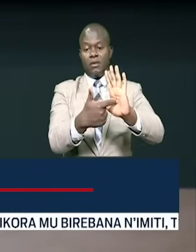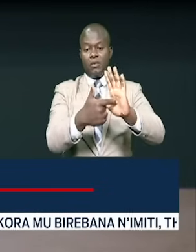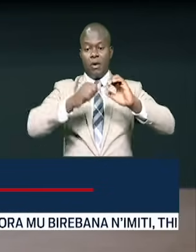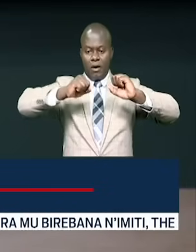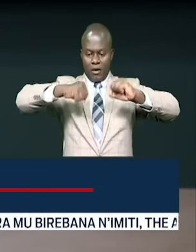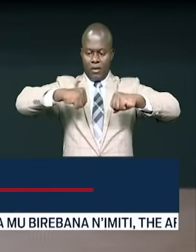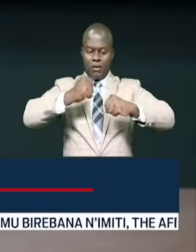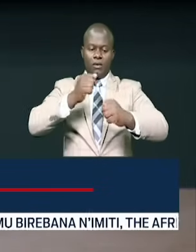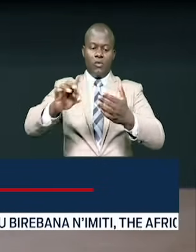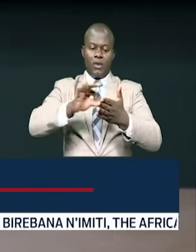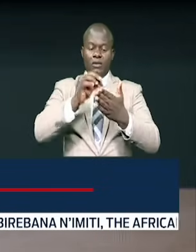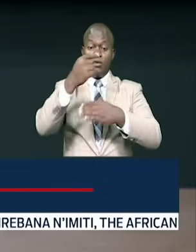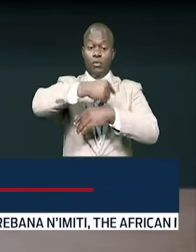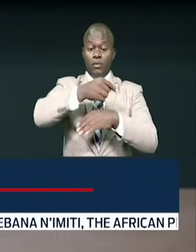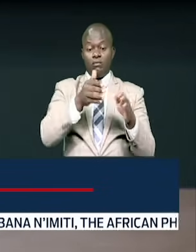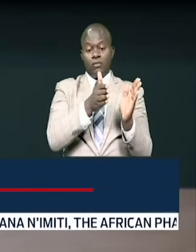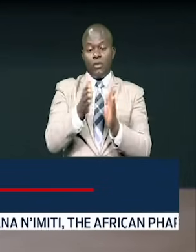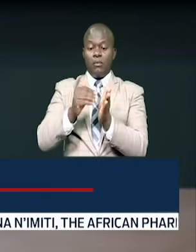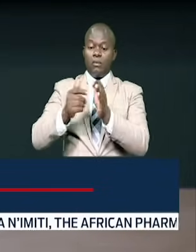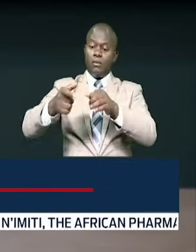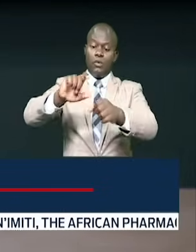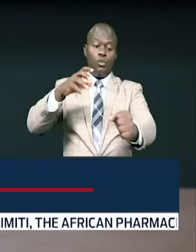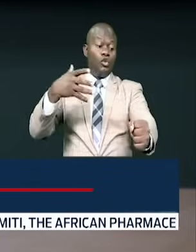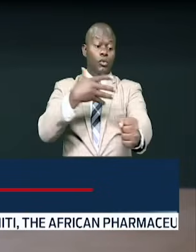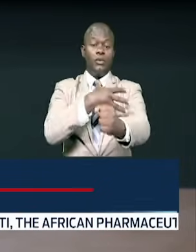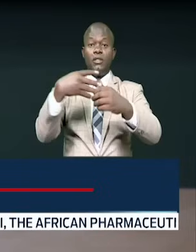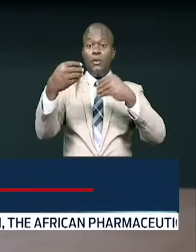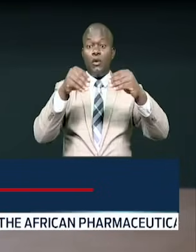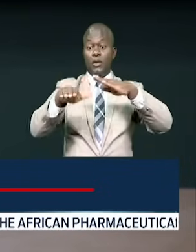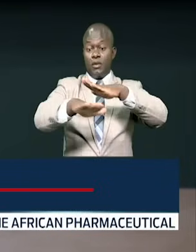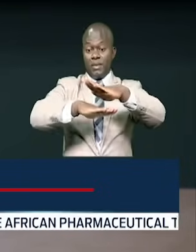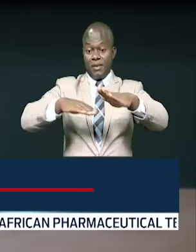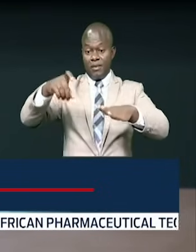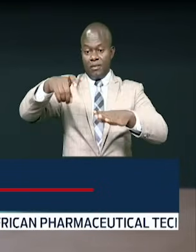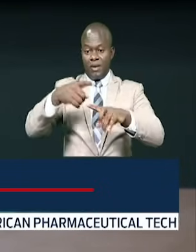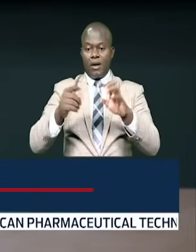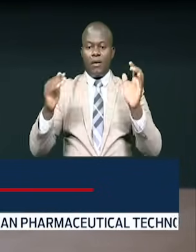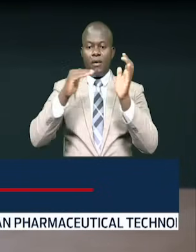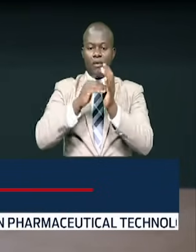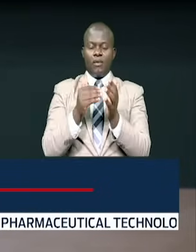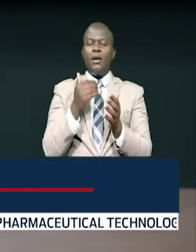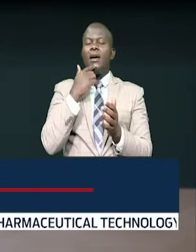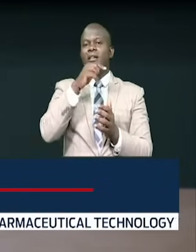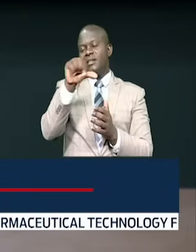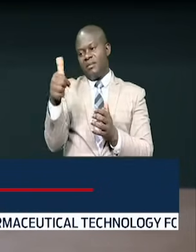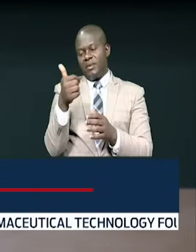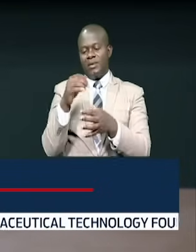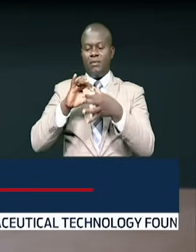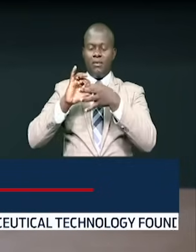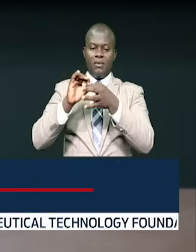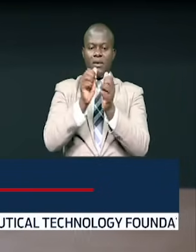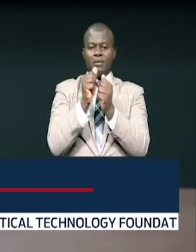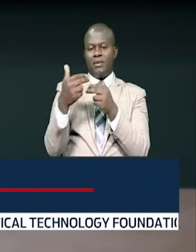none, arimo nk'ayo gutunganya no kongera ubushobozi ibikoresho by'ibanze nkenerwa, ariko hakaba hari n'ibindi turi gukoranamo bya